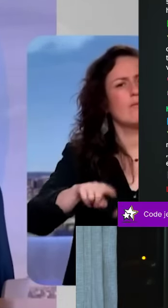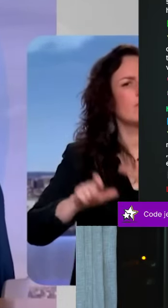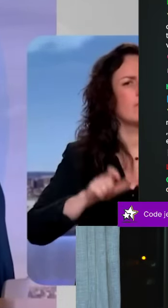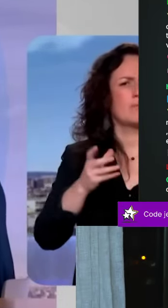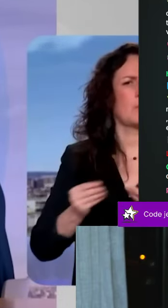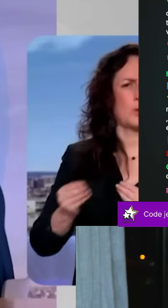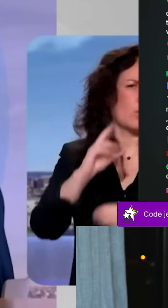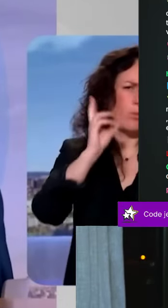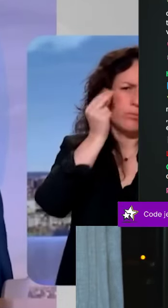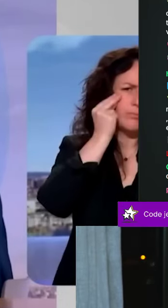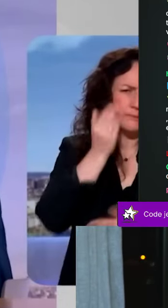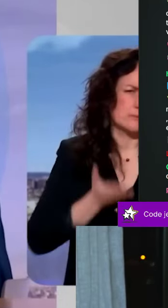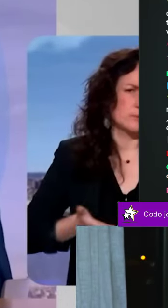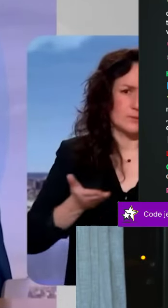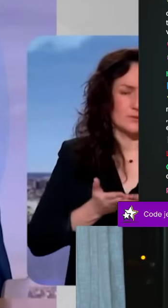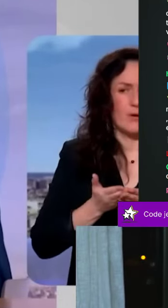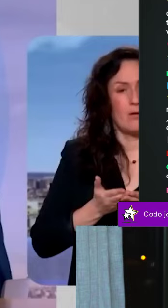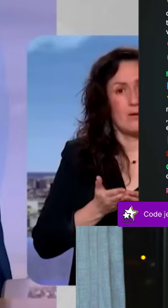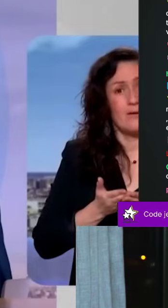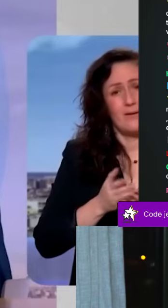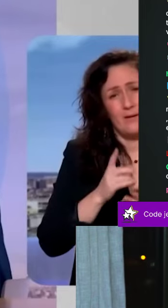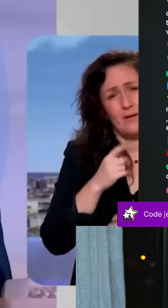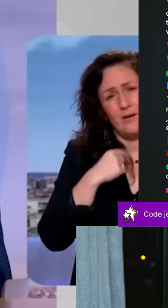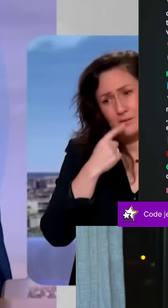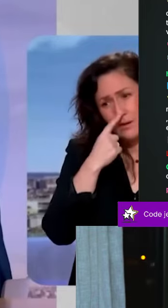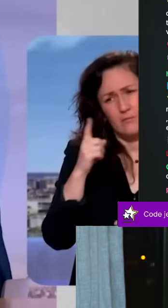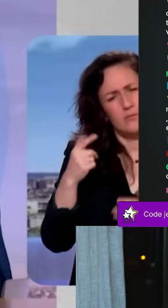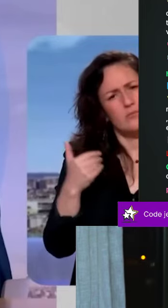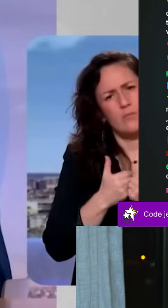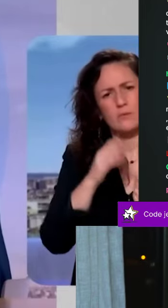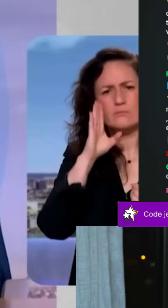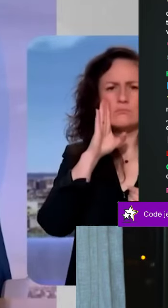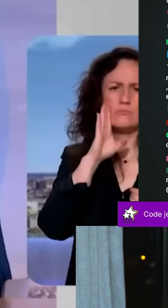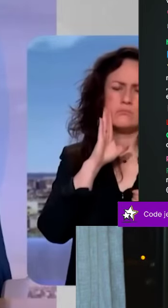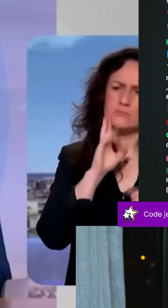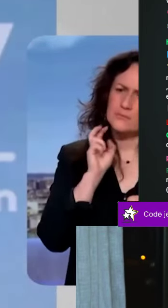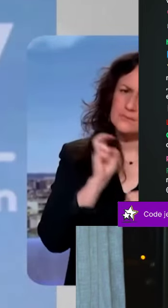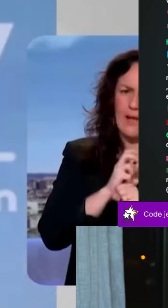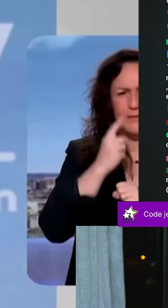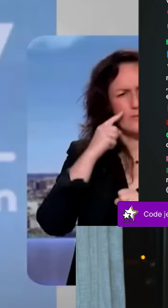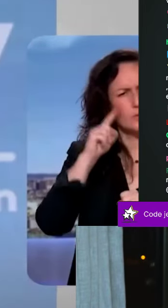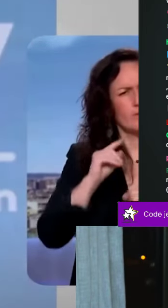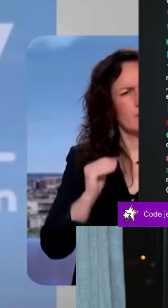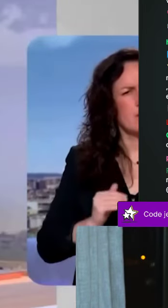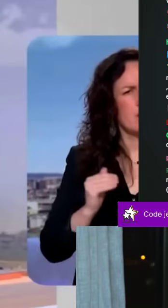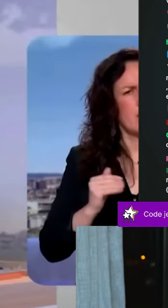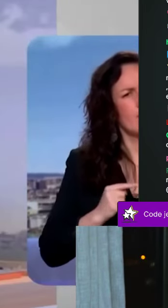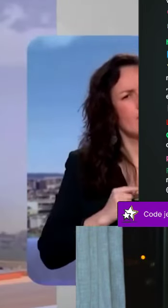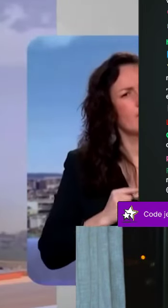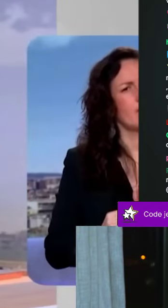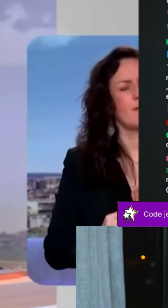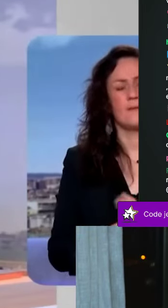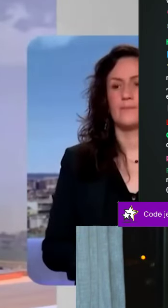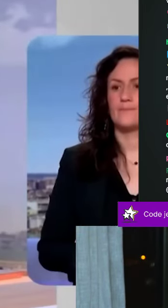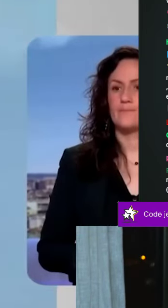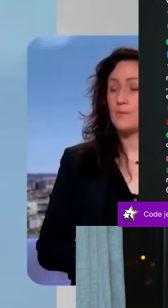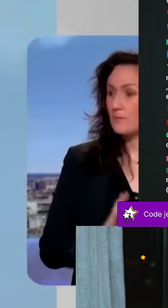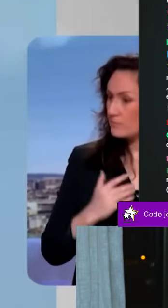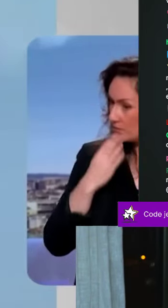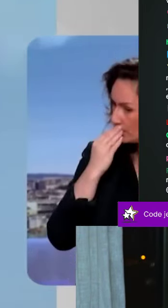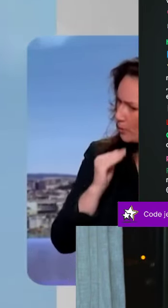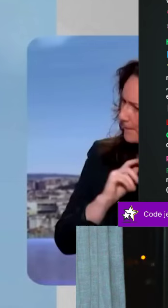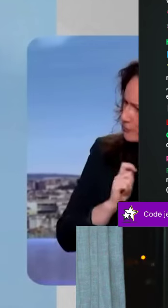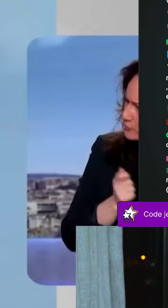qui se passe et je crois qu'il nous demande au contraire de rester fidèle aux engagements que nous avons pris devant les électeurs alors on sent que les lignes sont quand même en train de bouger hier